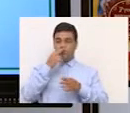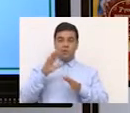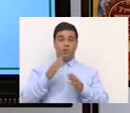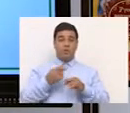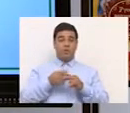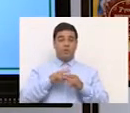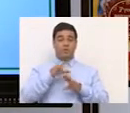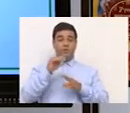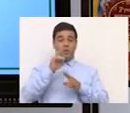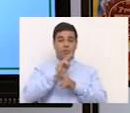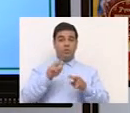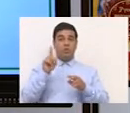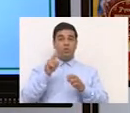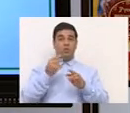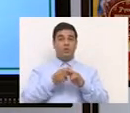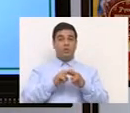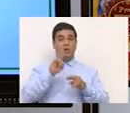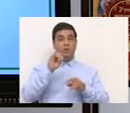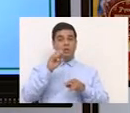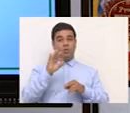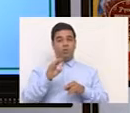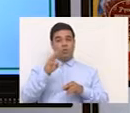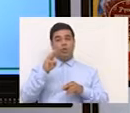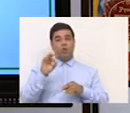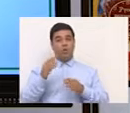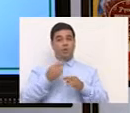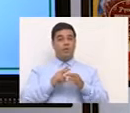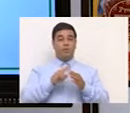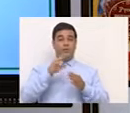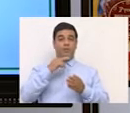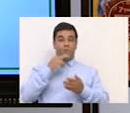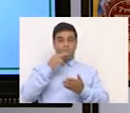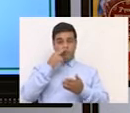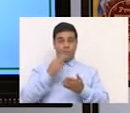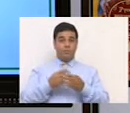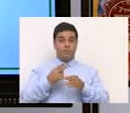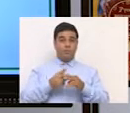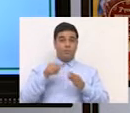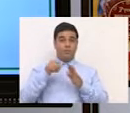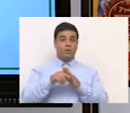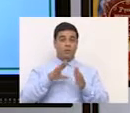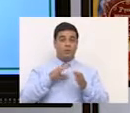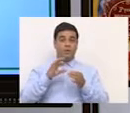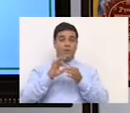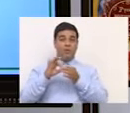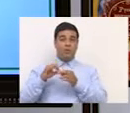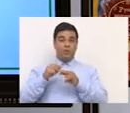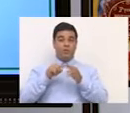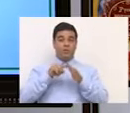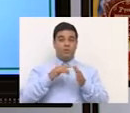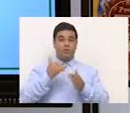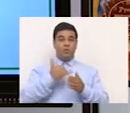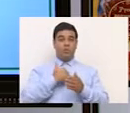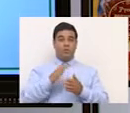Вы не знаете, что именно. Не то, не то. Обратите внимание, при противительных союзах, если у нас